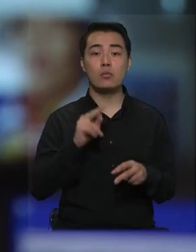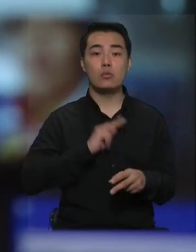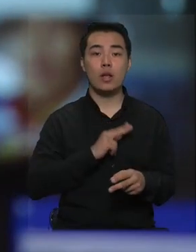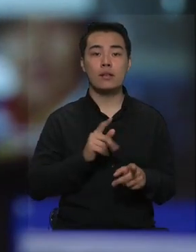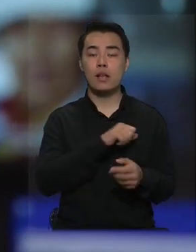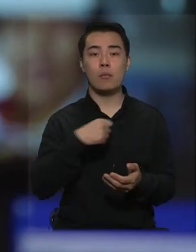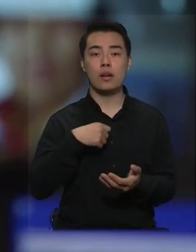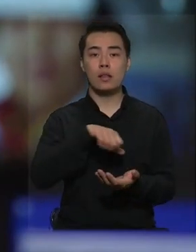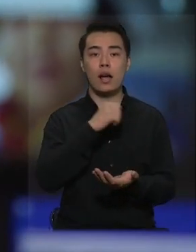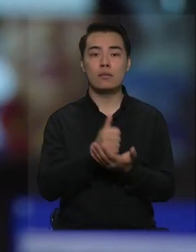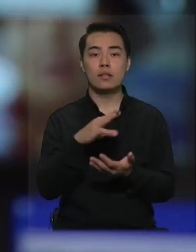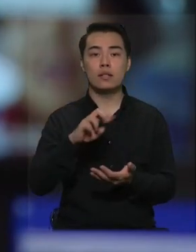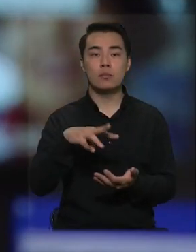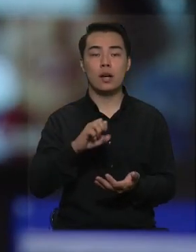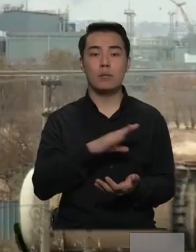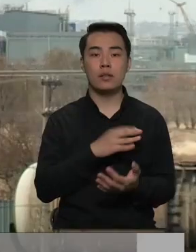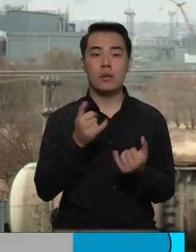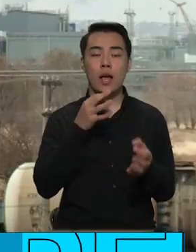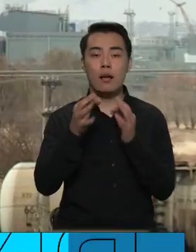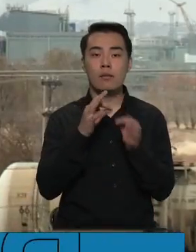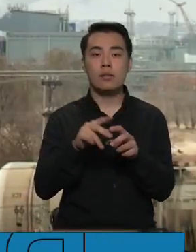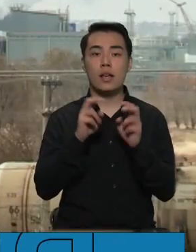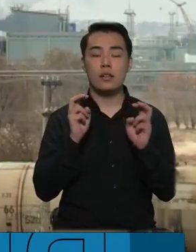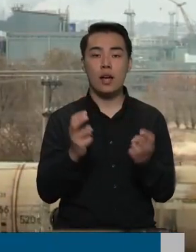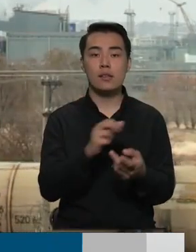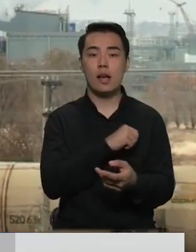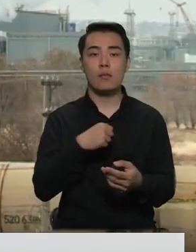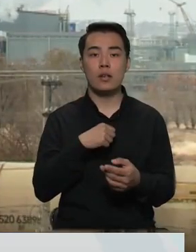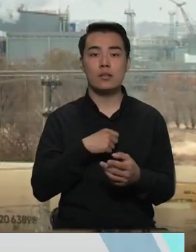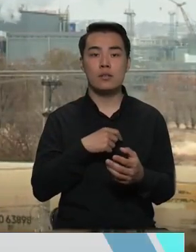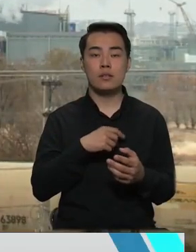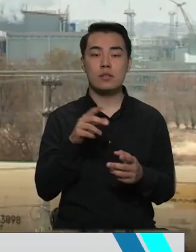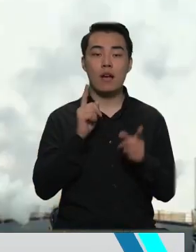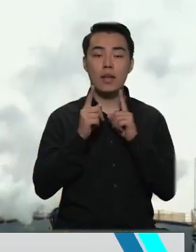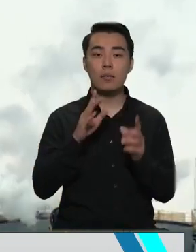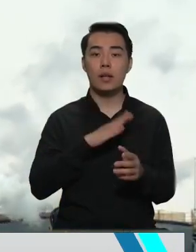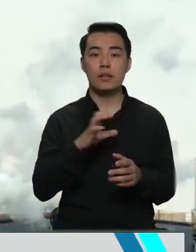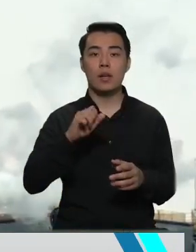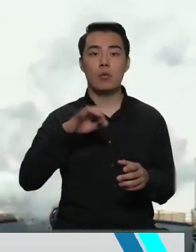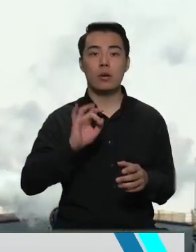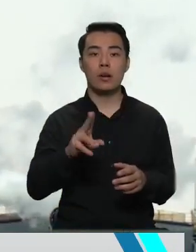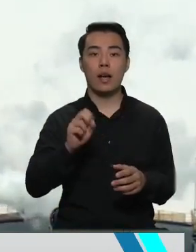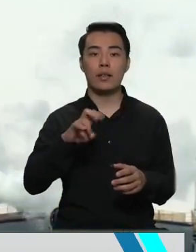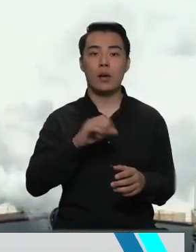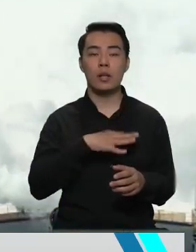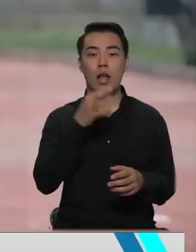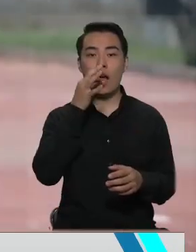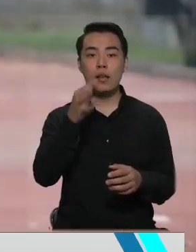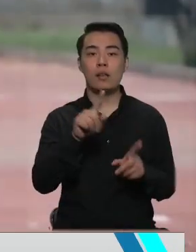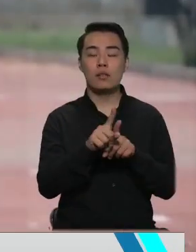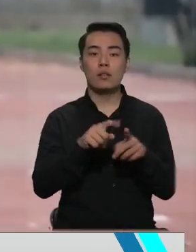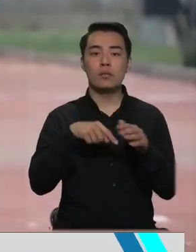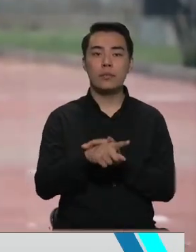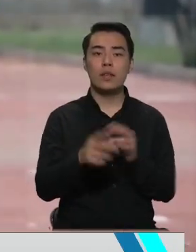труда стала главной Темой обсуждения сегодняшнего заседания общественного совета самка за на заверили количество